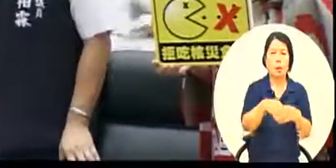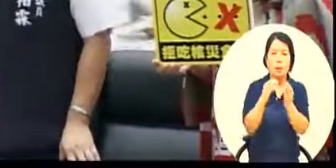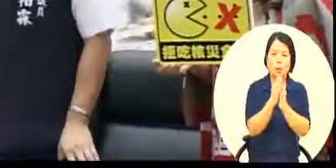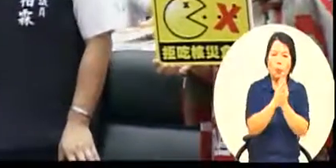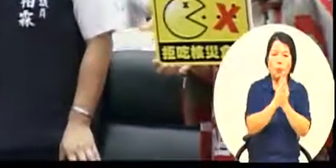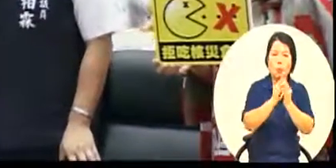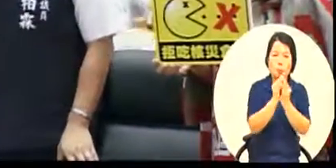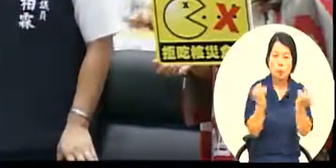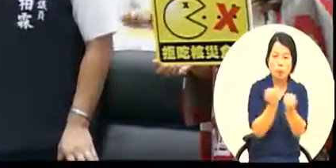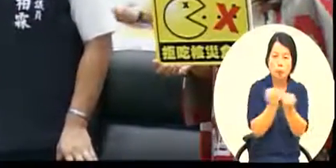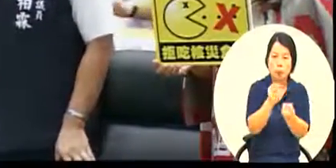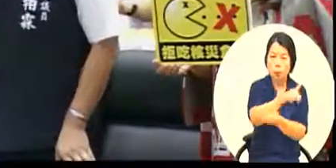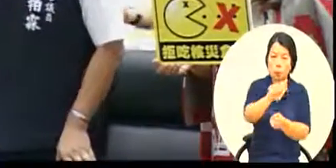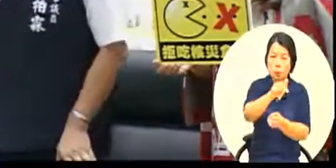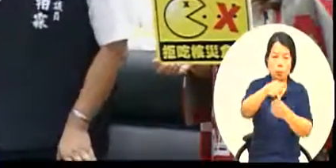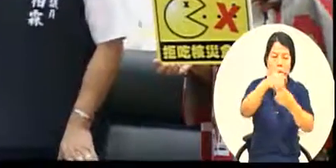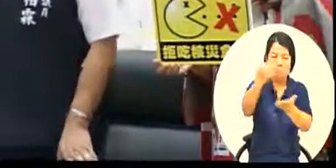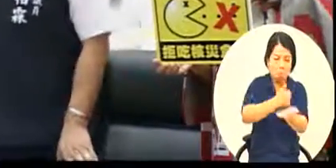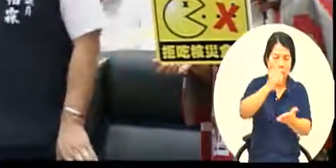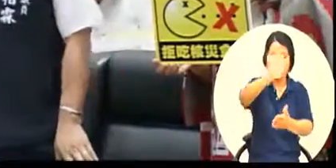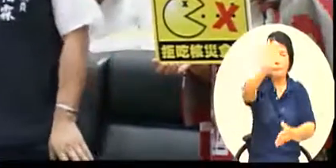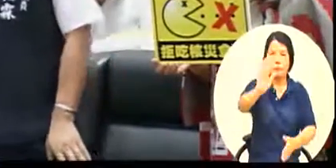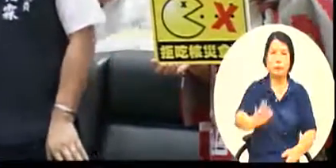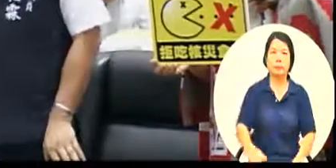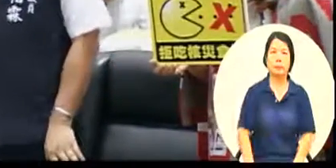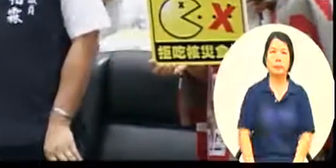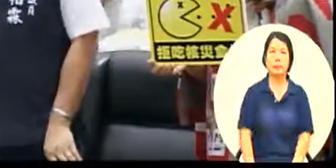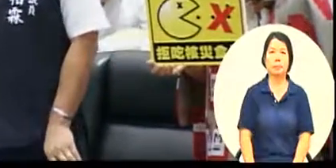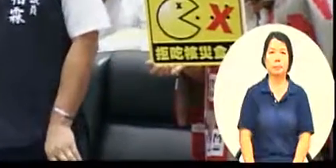要进入到高雄，请市长表态。